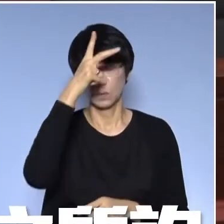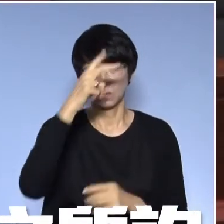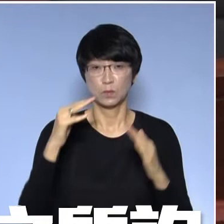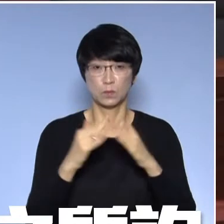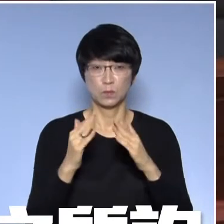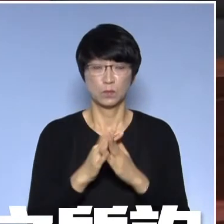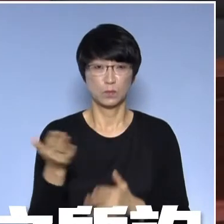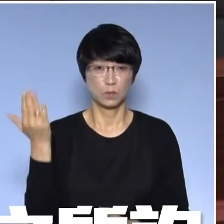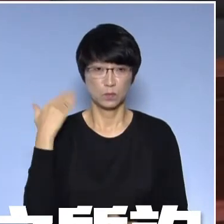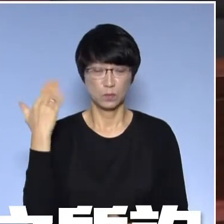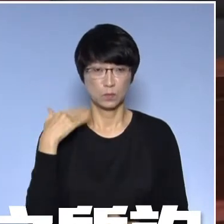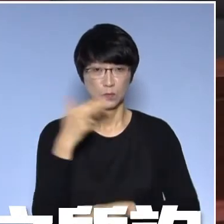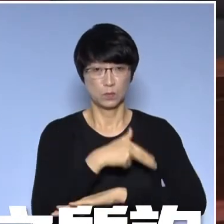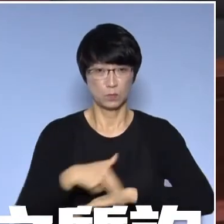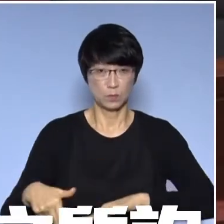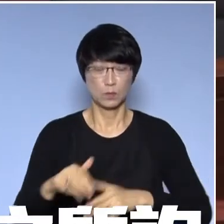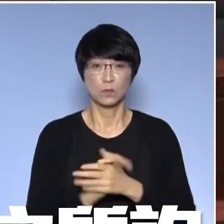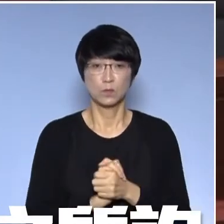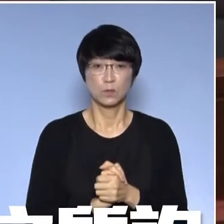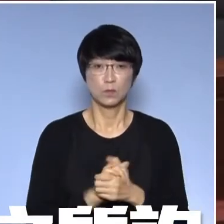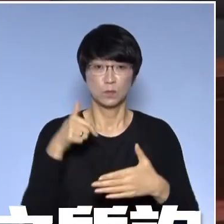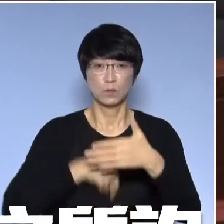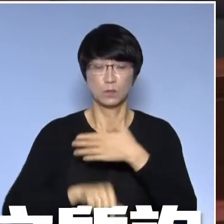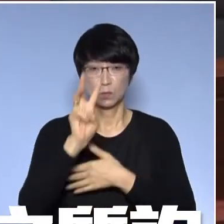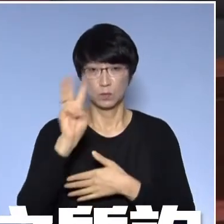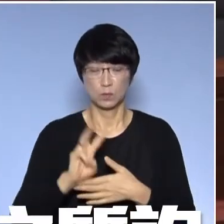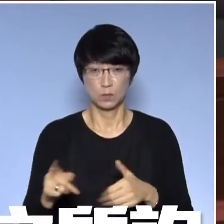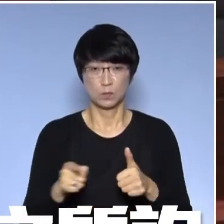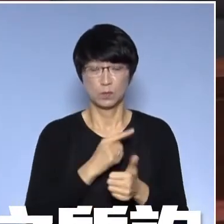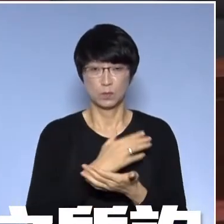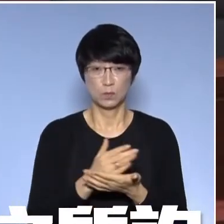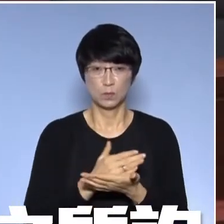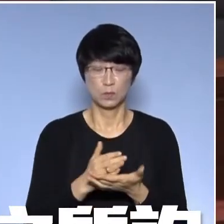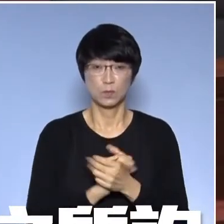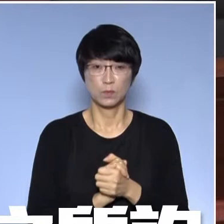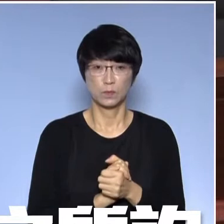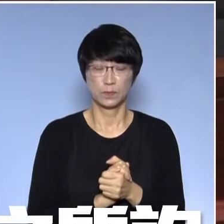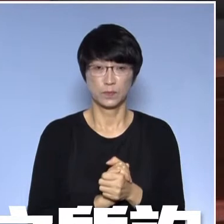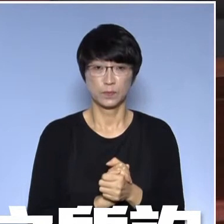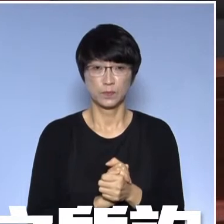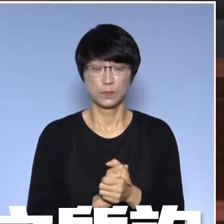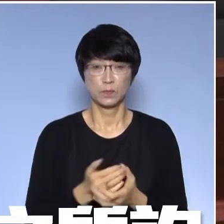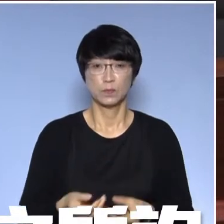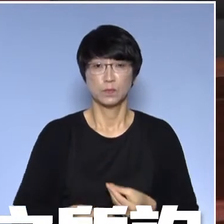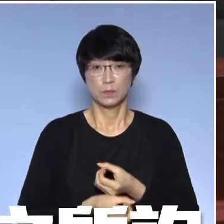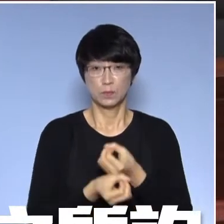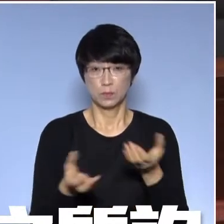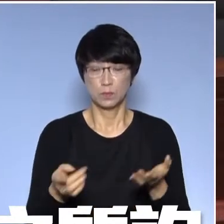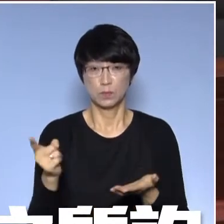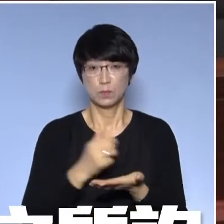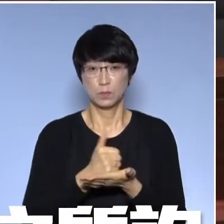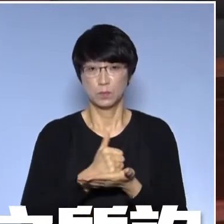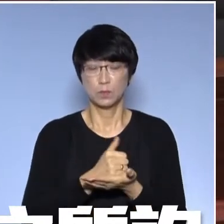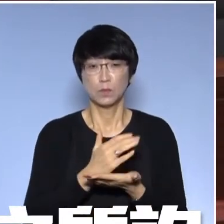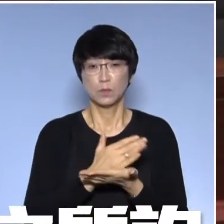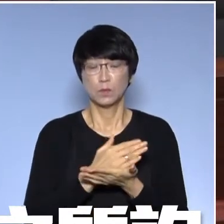個幾好嘅計劃。咁尤其是喺深水埗咧就係、是、先行嘅。咁呢個都值得去同大家分享個成功嘅例子，因為喺